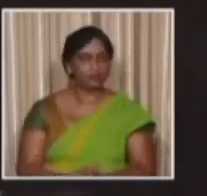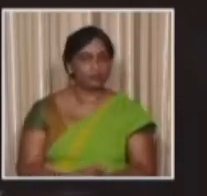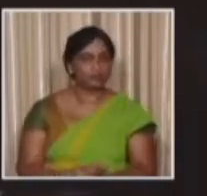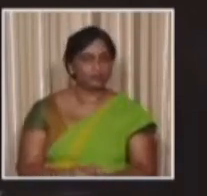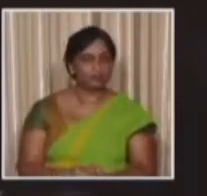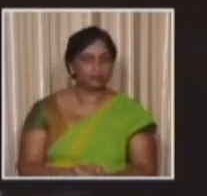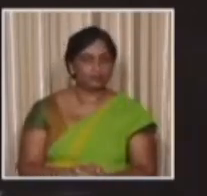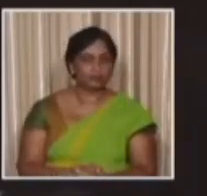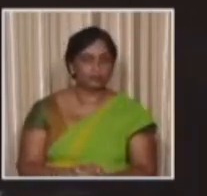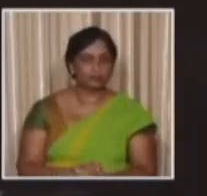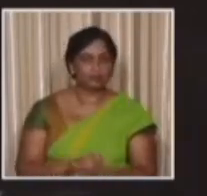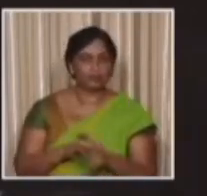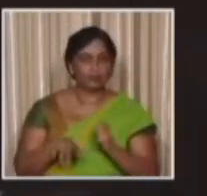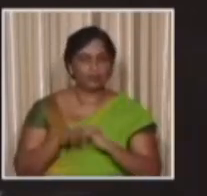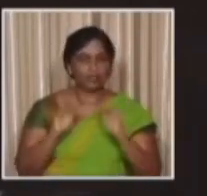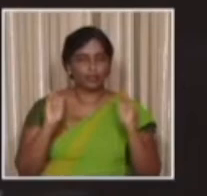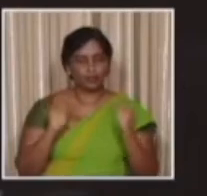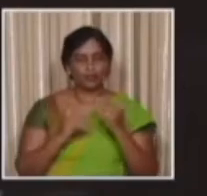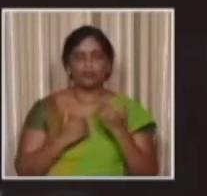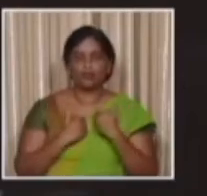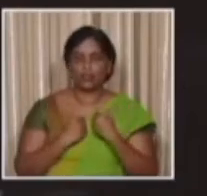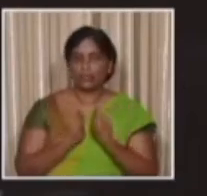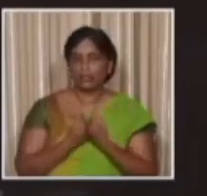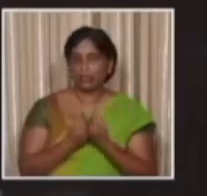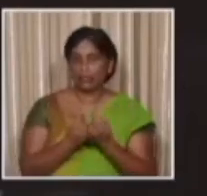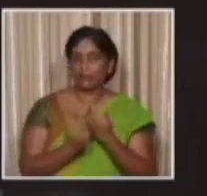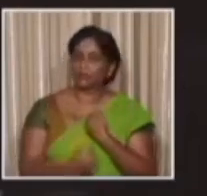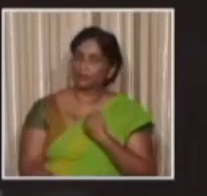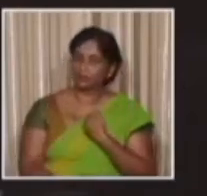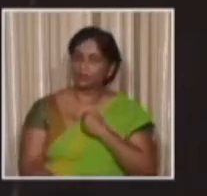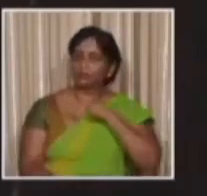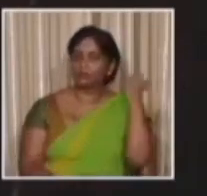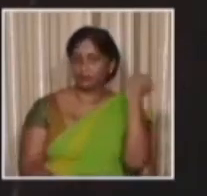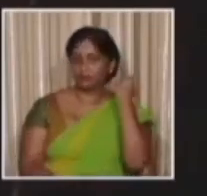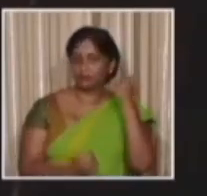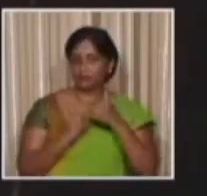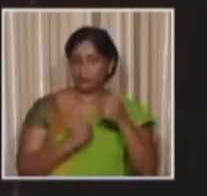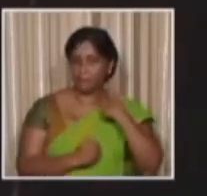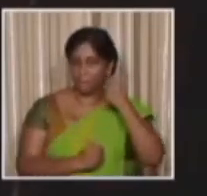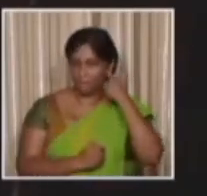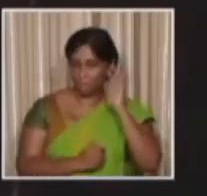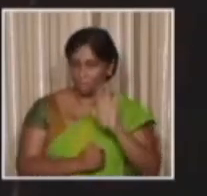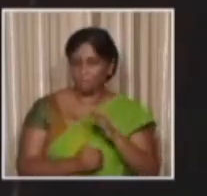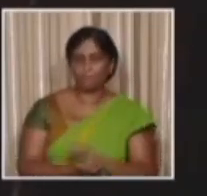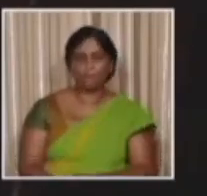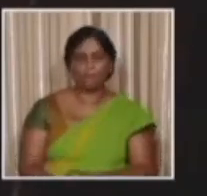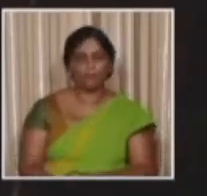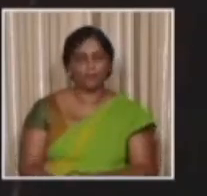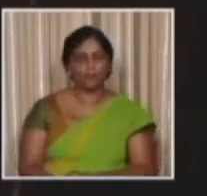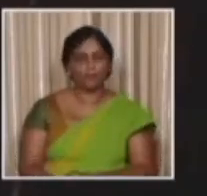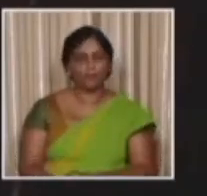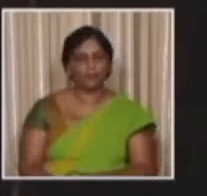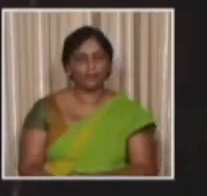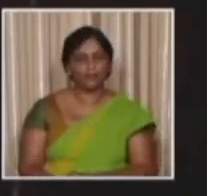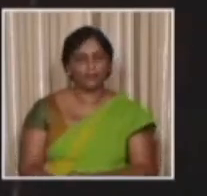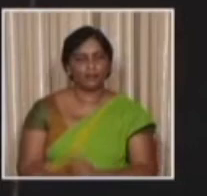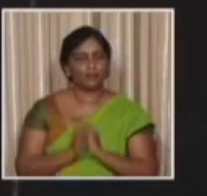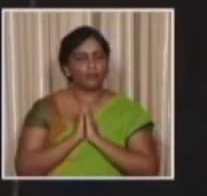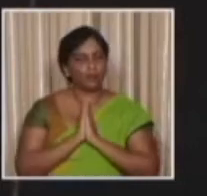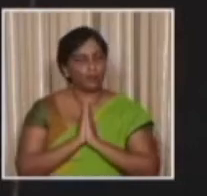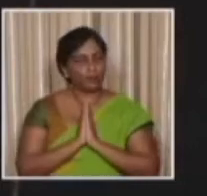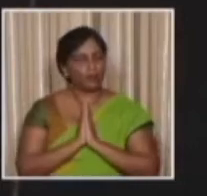உரையை ஆற்றலாம் என்று நினைக்கின்றேன் முதலிலே புத்த சாசனம் சமயம் கலாசார அமைச்சர் கௌரவ விதுர விக்ரமநாயக் அவர்களுக்கு நான் நன்றி